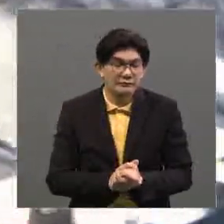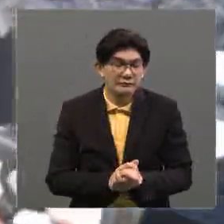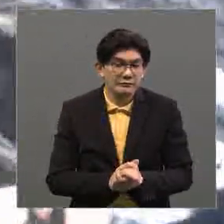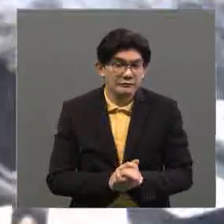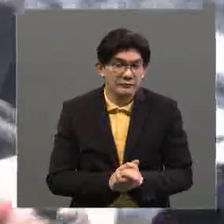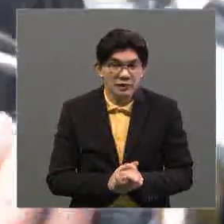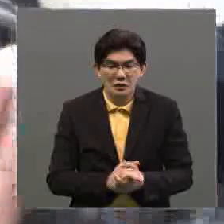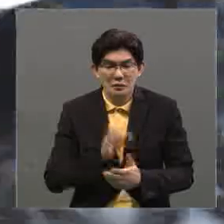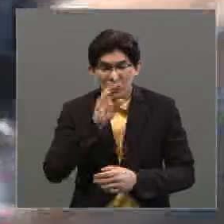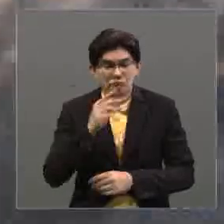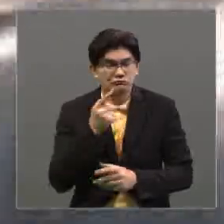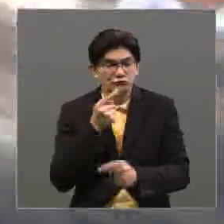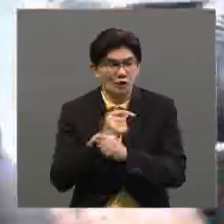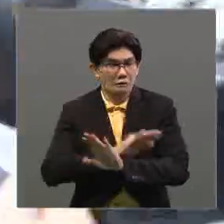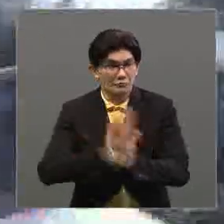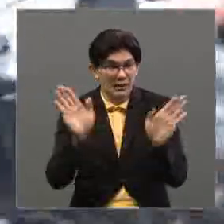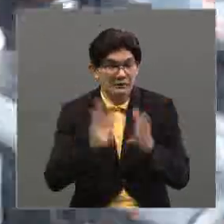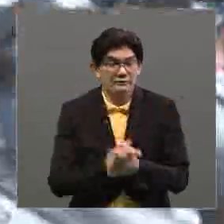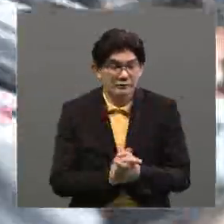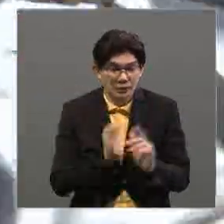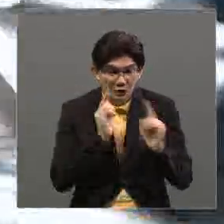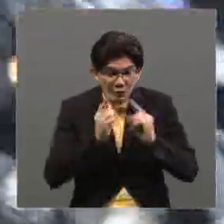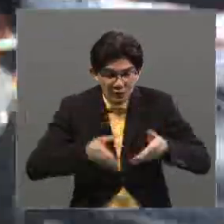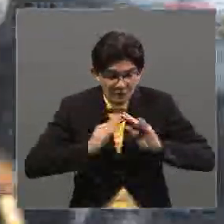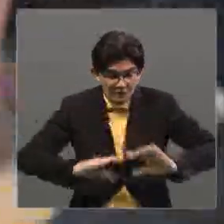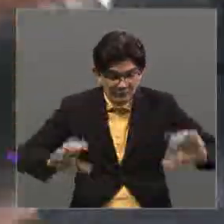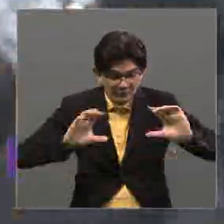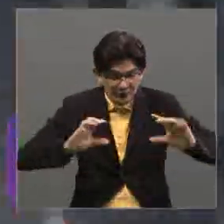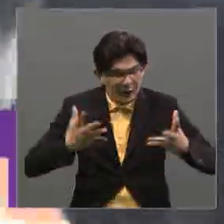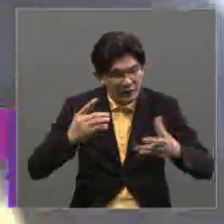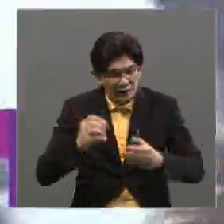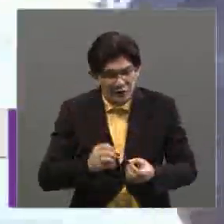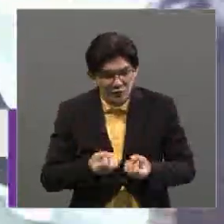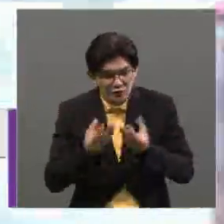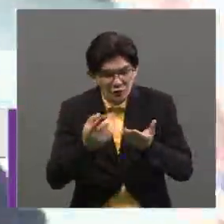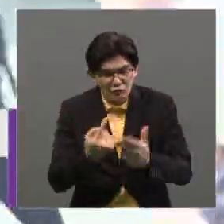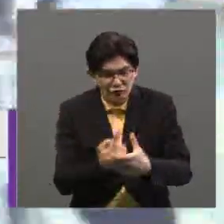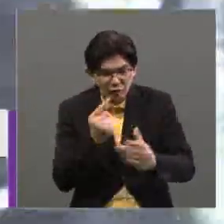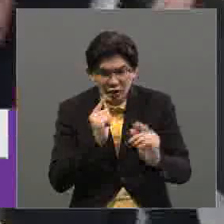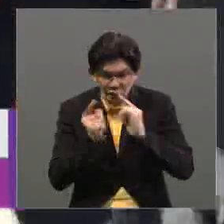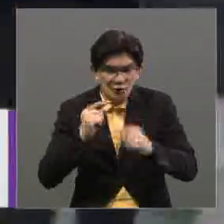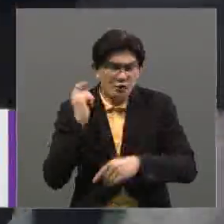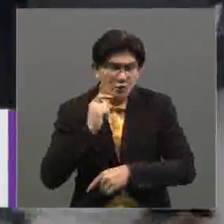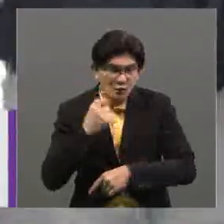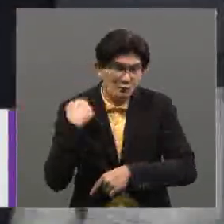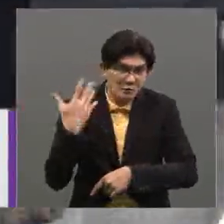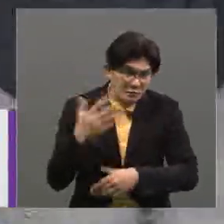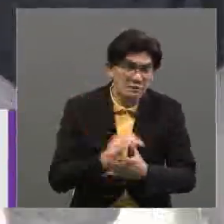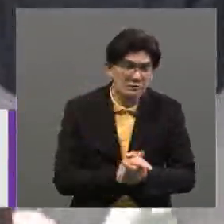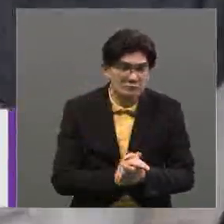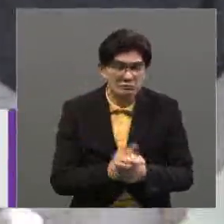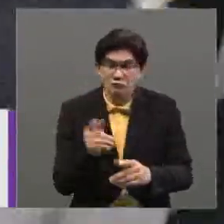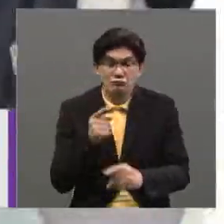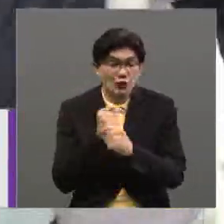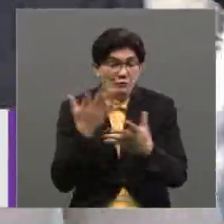ว่าท่านปฏิเสธที่จะตอบคำถามทั้งเรื่องดีลลับจัดตั้งรัฐบาลว่ามีการส่งตัวแทนไปคุยกับคุณทักษิณที่ฮ่องกงไหมรวมถึงไ